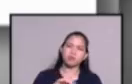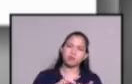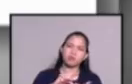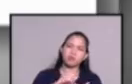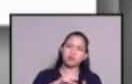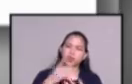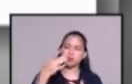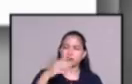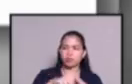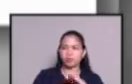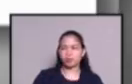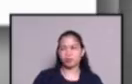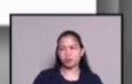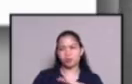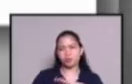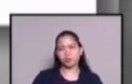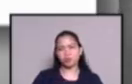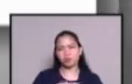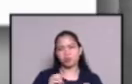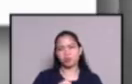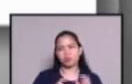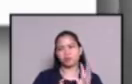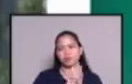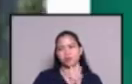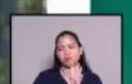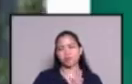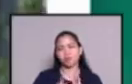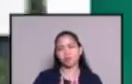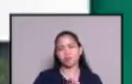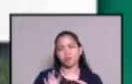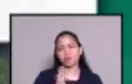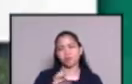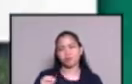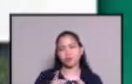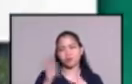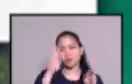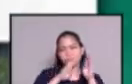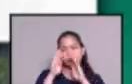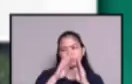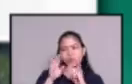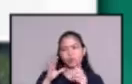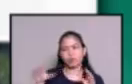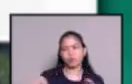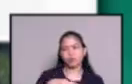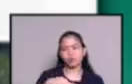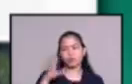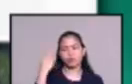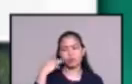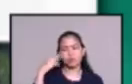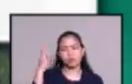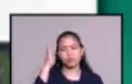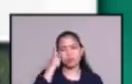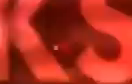si Justin dahil sa stress na dulot ng kasikatan. Labas naman daw sa problema ang kasal nila ni Hailey Baldwin.